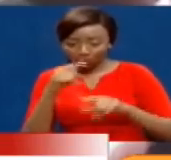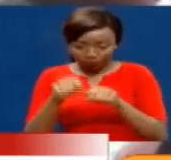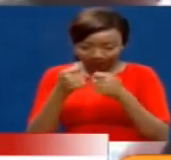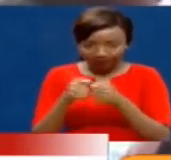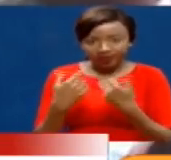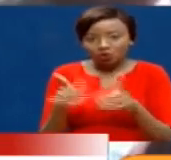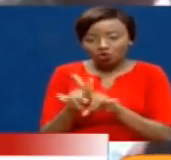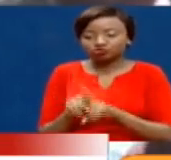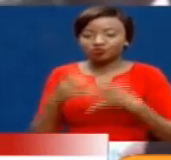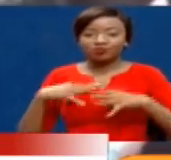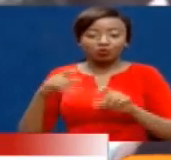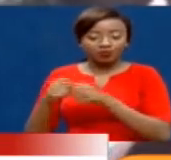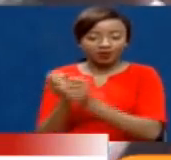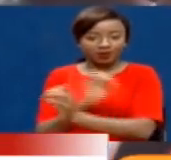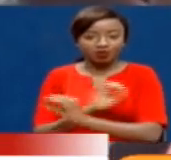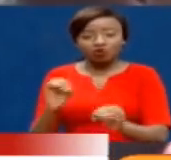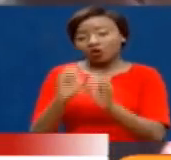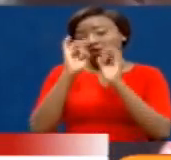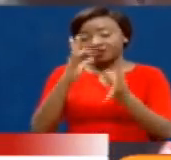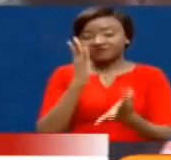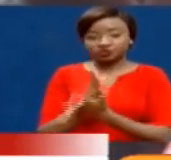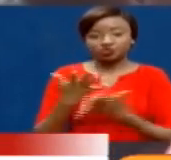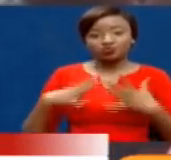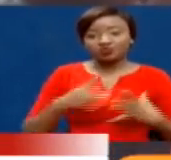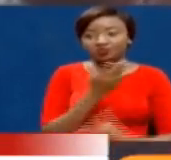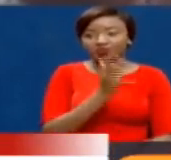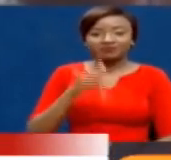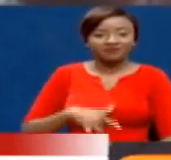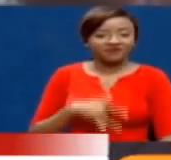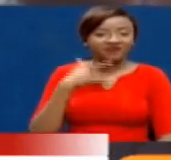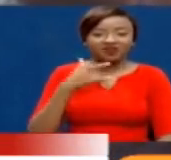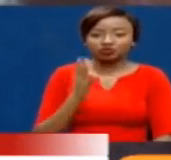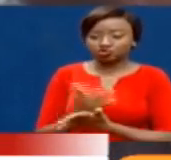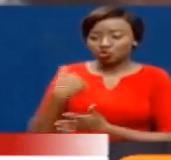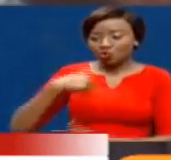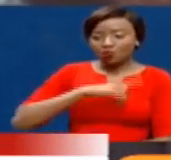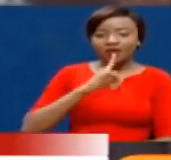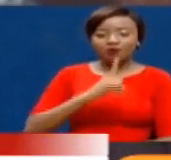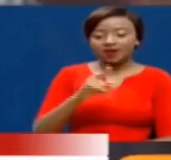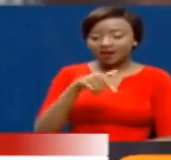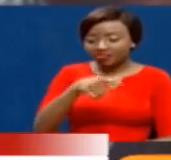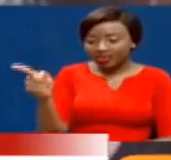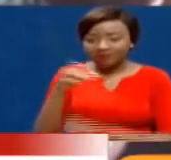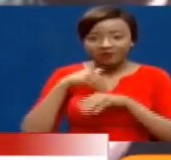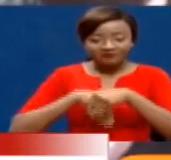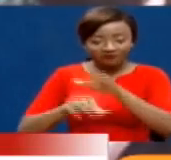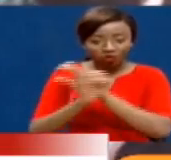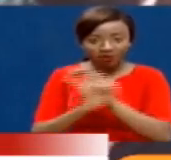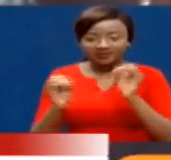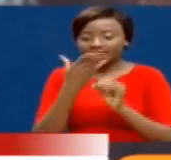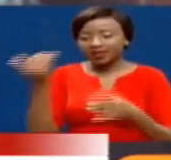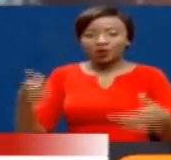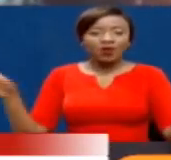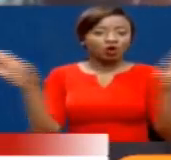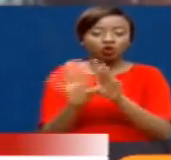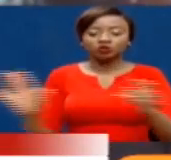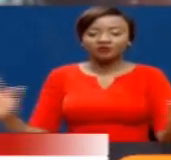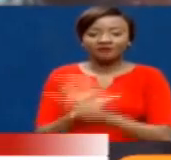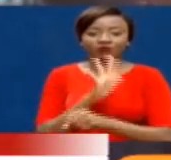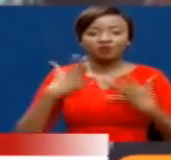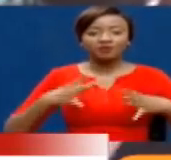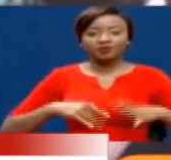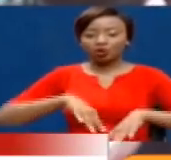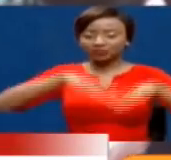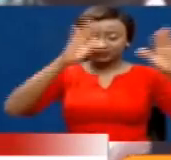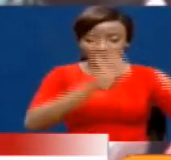wazuri. Kama wananchi wetu wataona kwamba hawezi kutegemea yale tunawaambia, basi tutafunga kabisa lockdown hiyo, watu